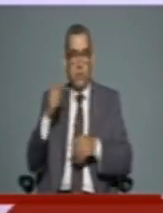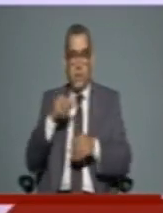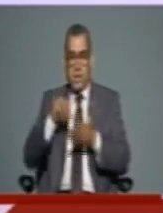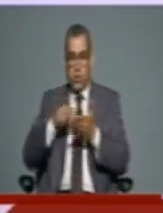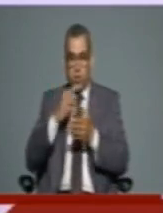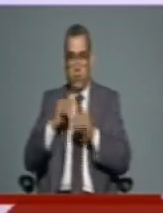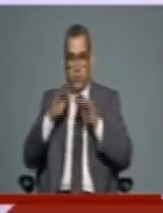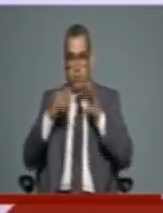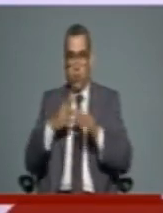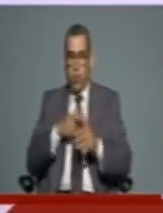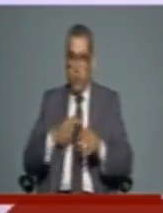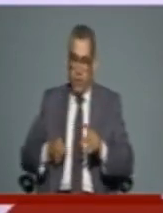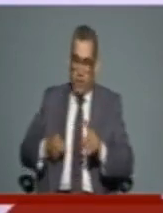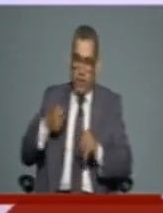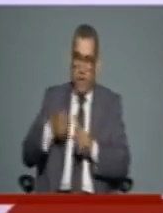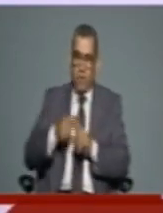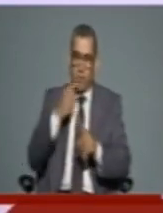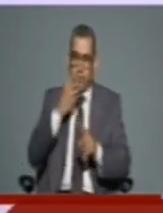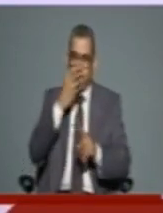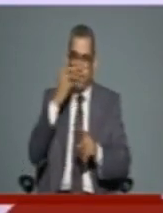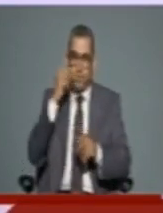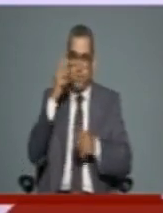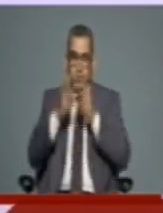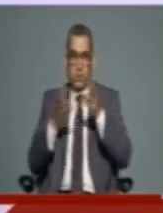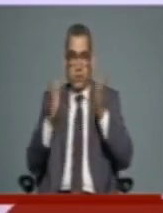الخارجي أو من